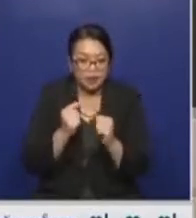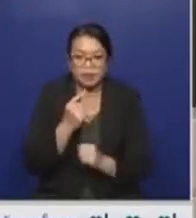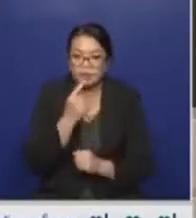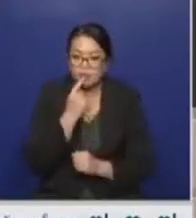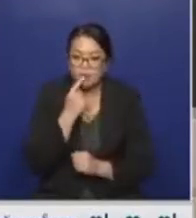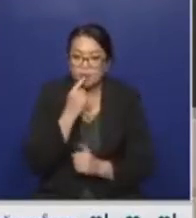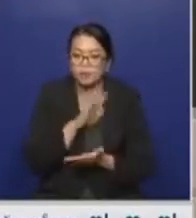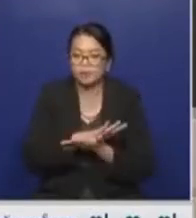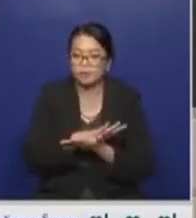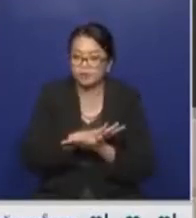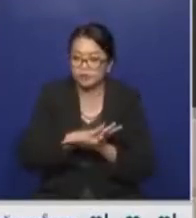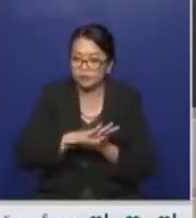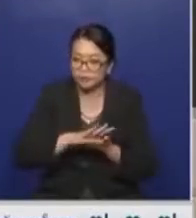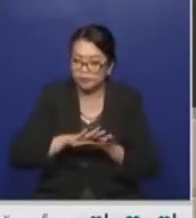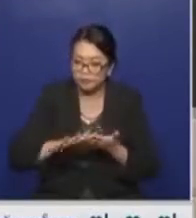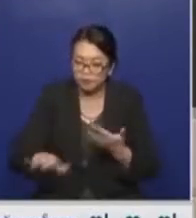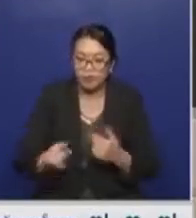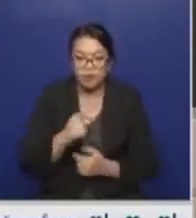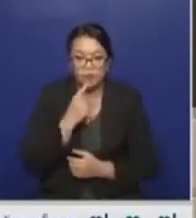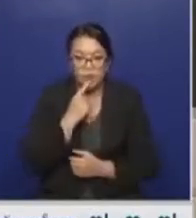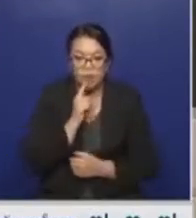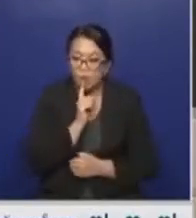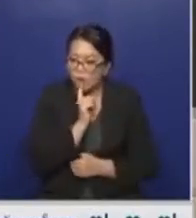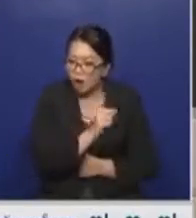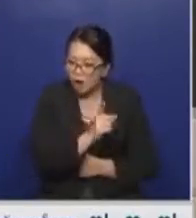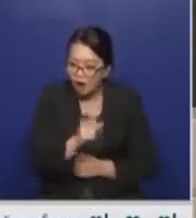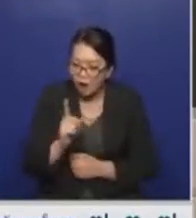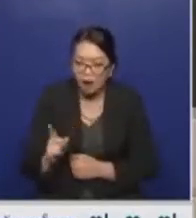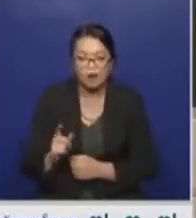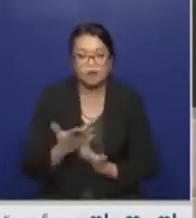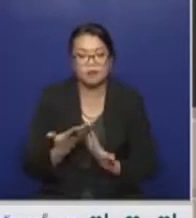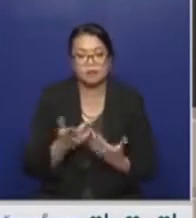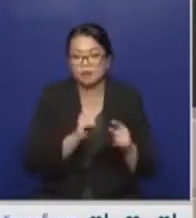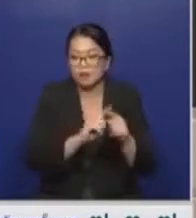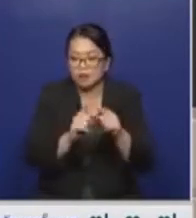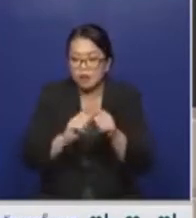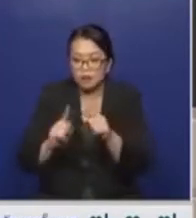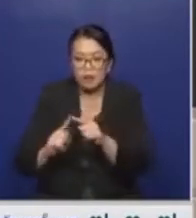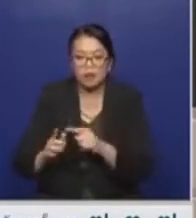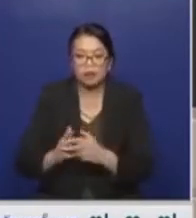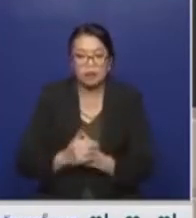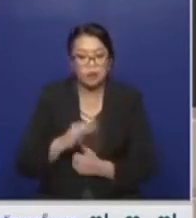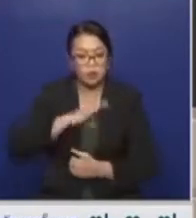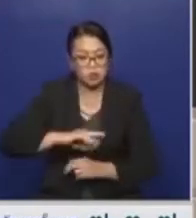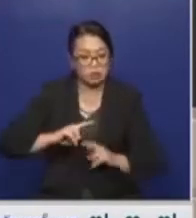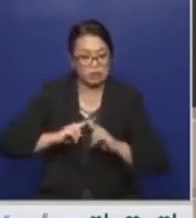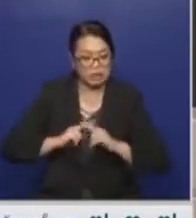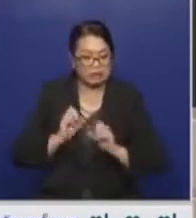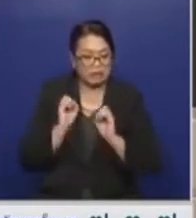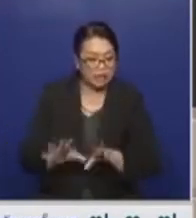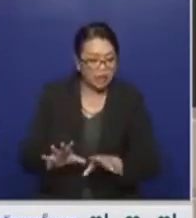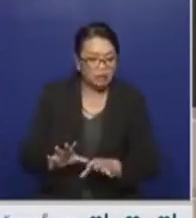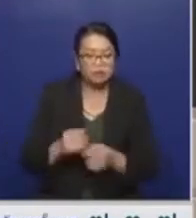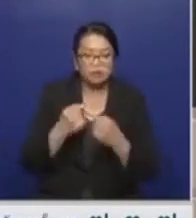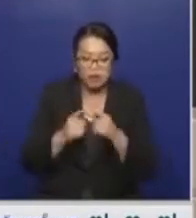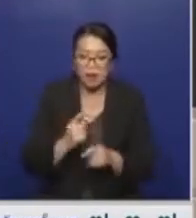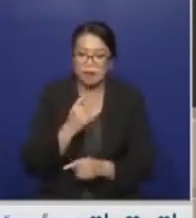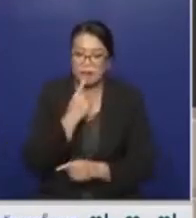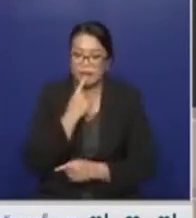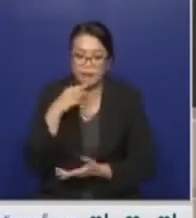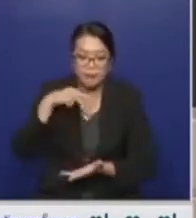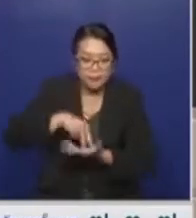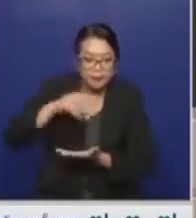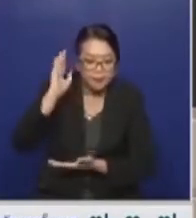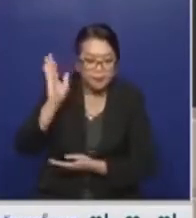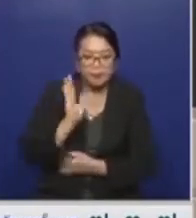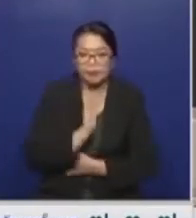การอภิปรายที่เป็นการเสียดสีถ้อยคำที่รุนแรงเราจะรู้สึกส่วนตัวเกลียดชังอะไรก็ตามนะแต่ว่าเมื่อเอิญว่า